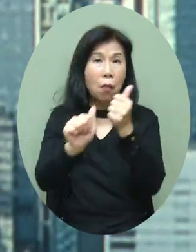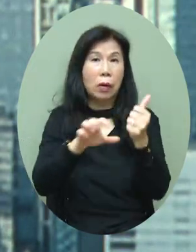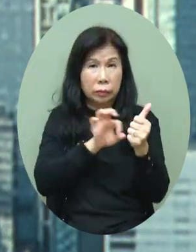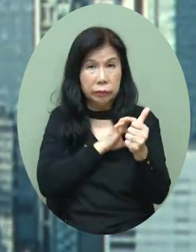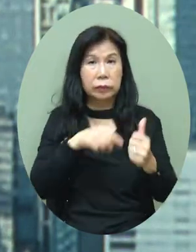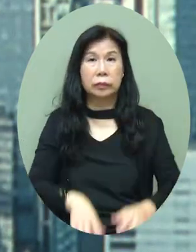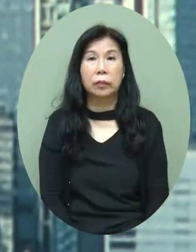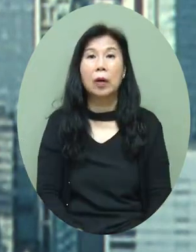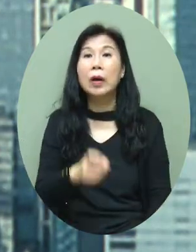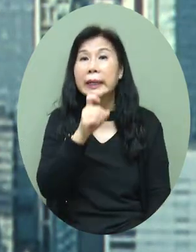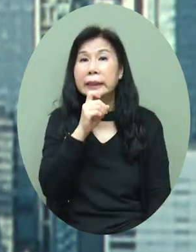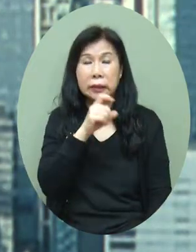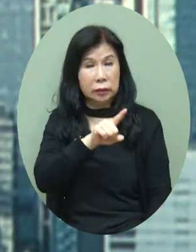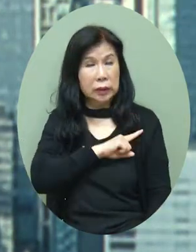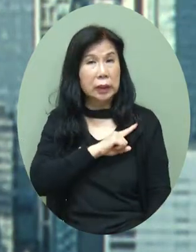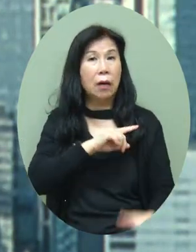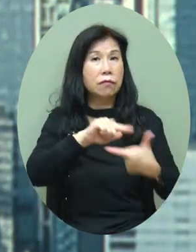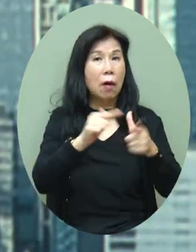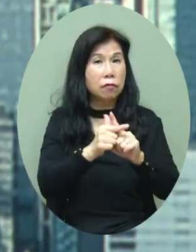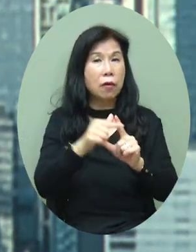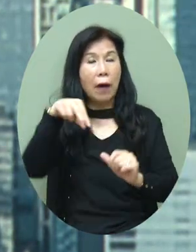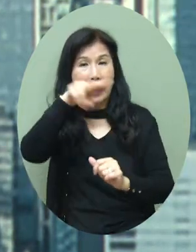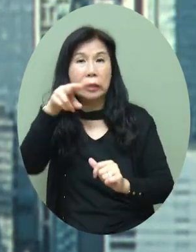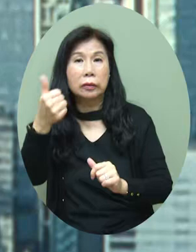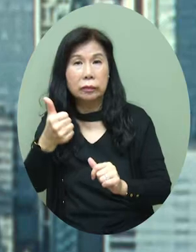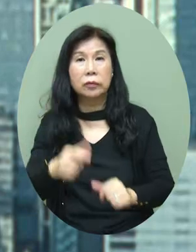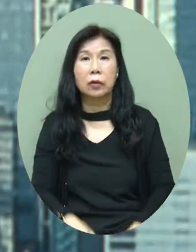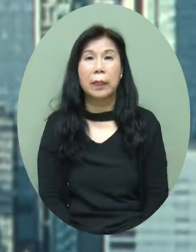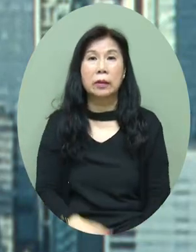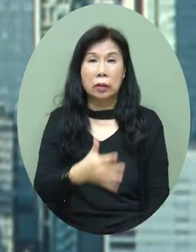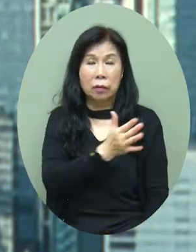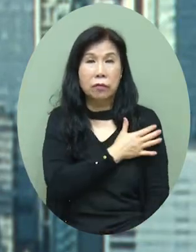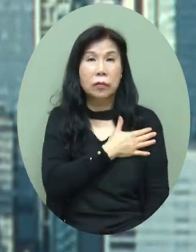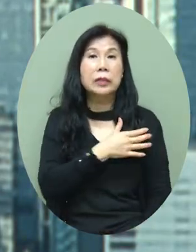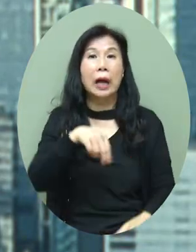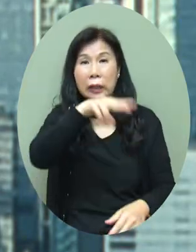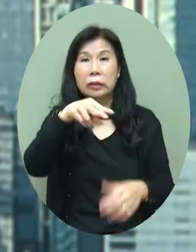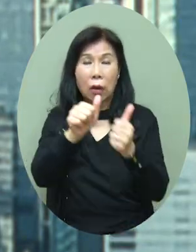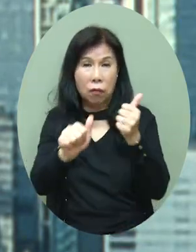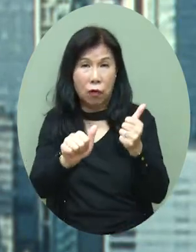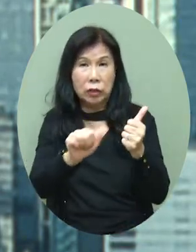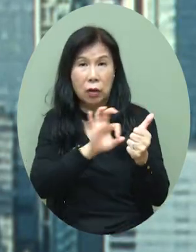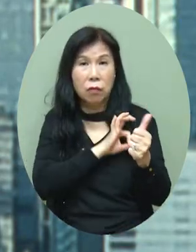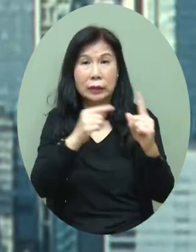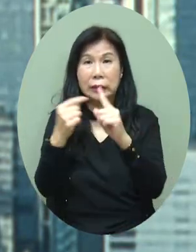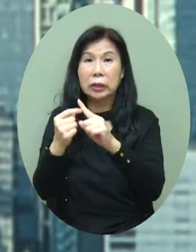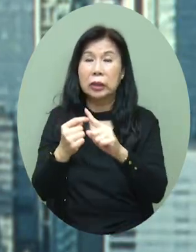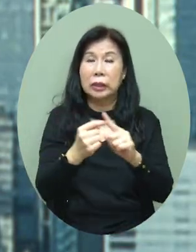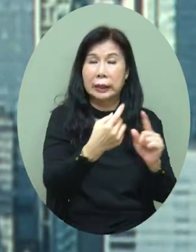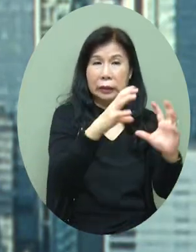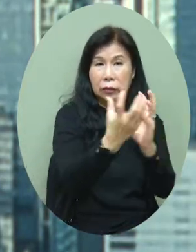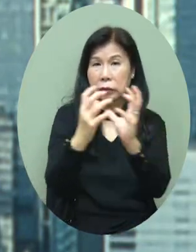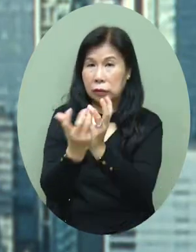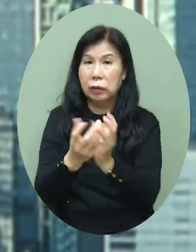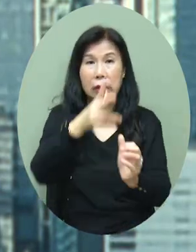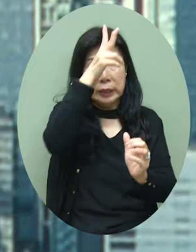佢本身係有佢自己嘅一個調查嘅方法啦。而我哋負責調查嘅委員會呢，委員會都有3方嘅成員嘅，